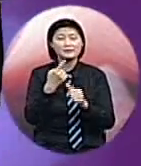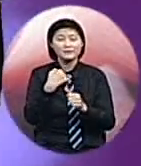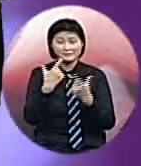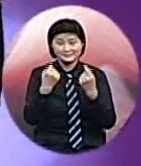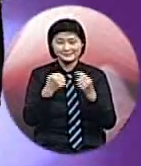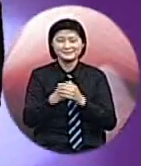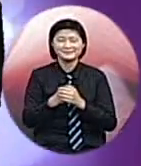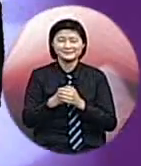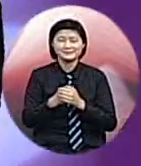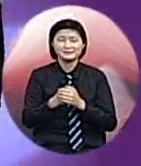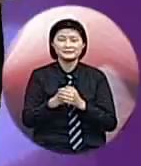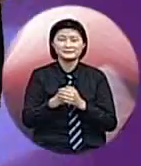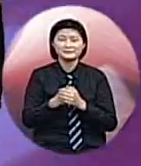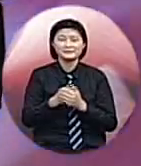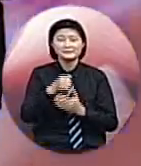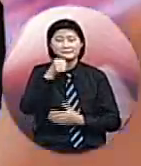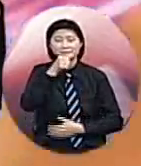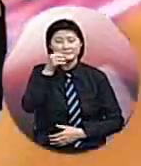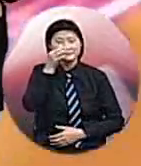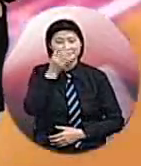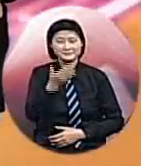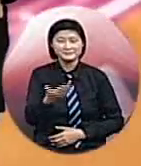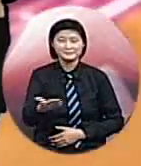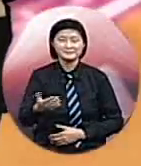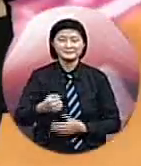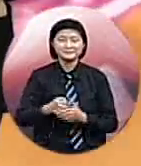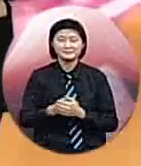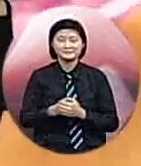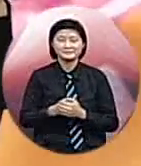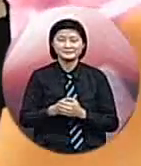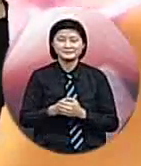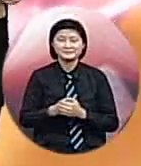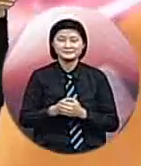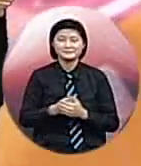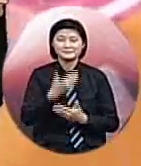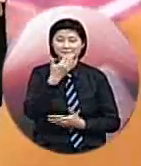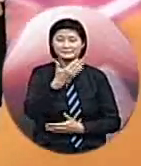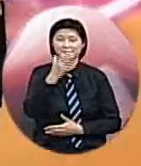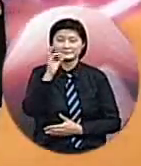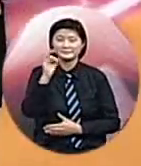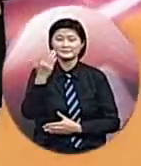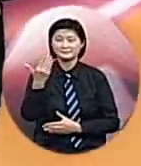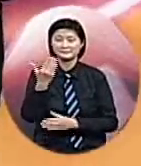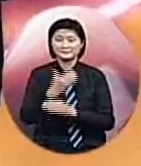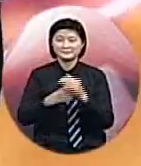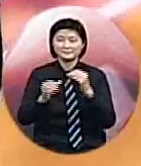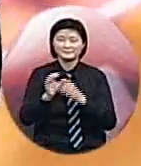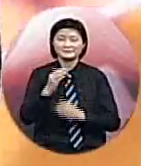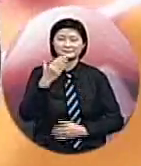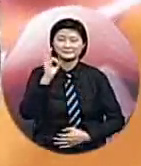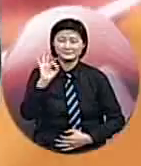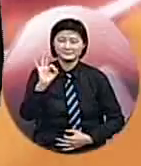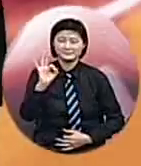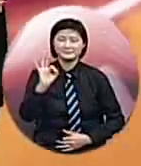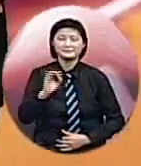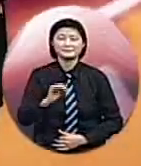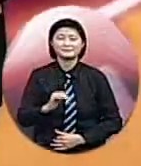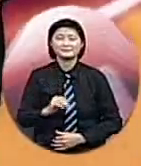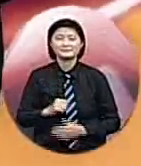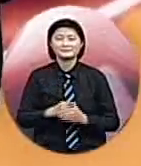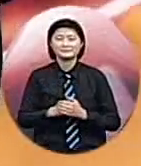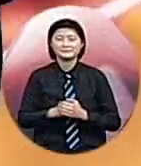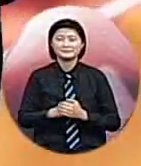점수가 네. 궁금해지네요. 점수 볼까요? 점수 보여 주세요. 9점, 10점, 9점, 보너스 10점.